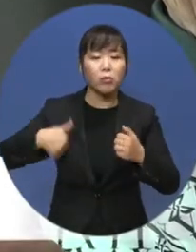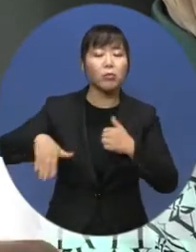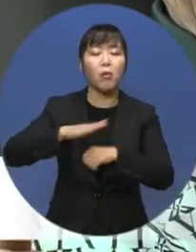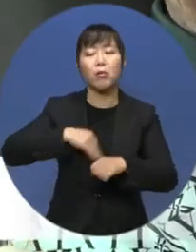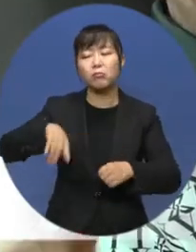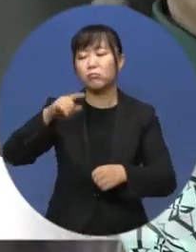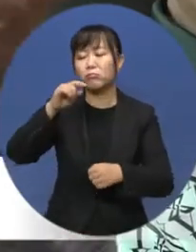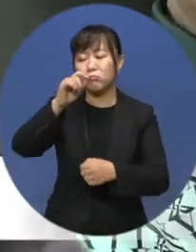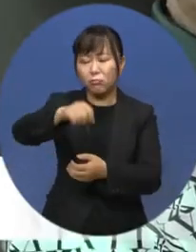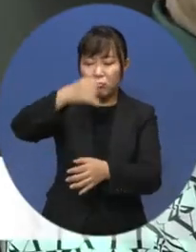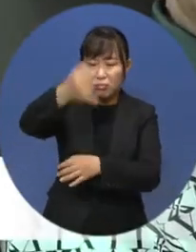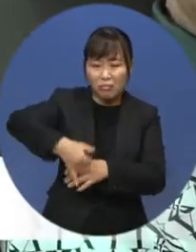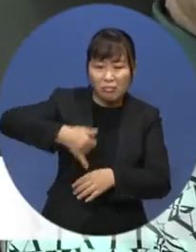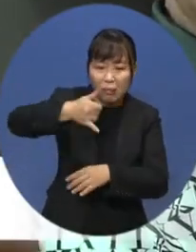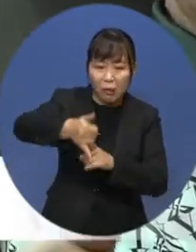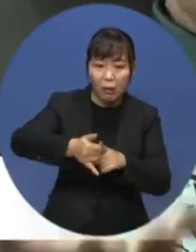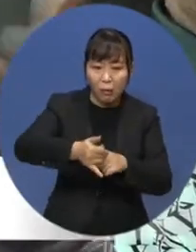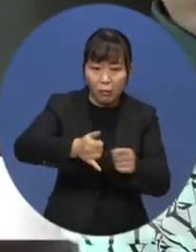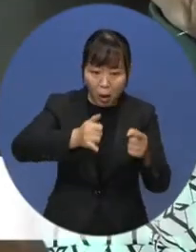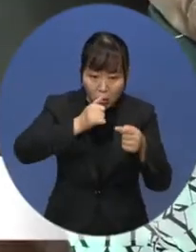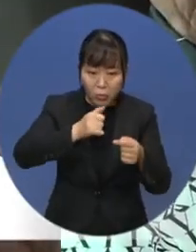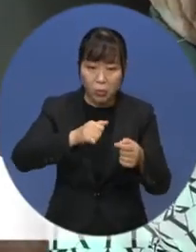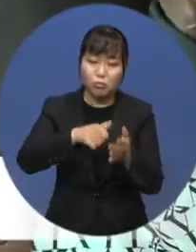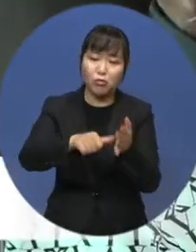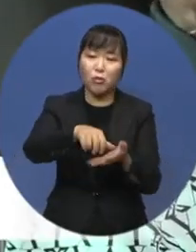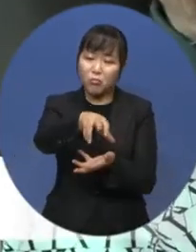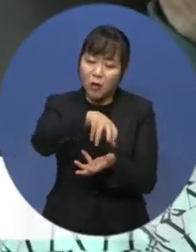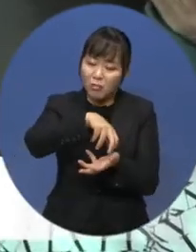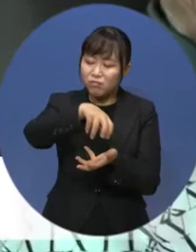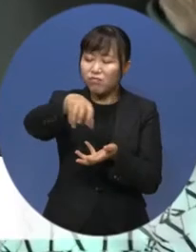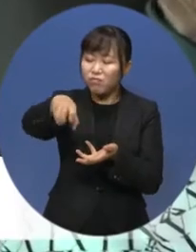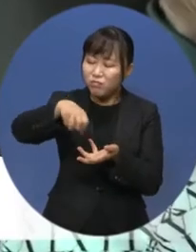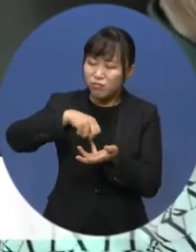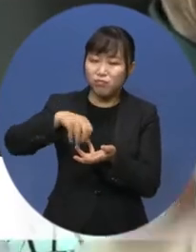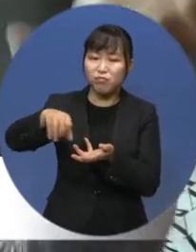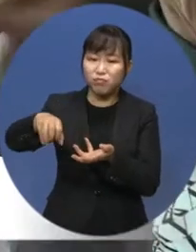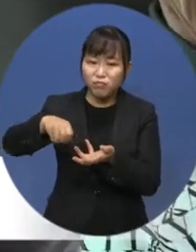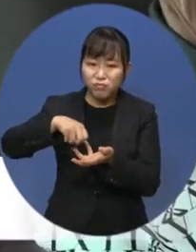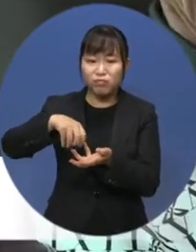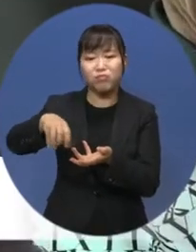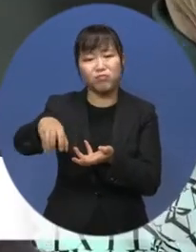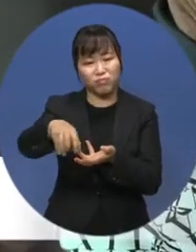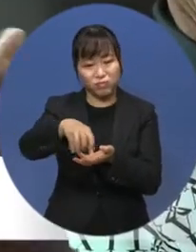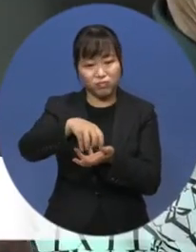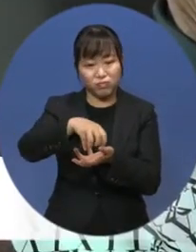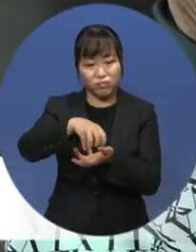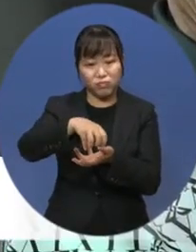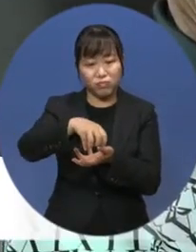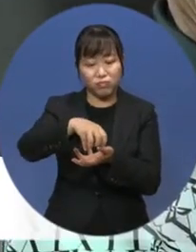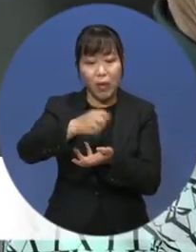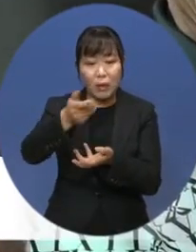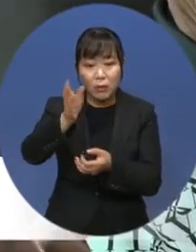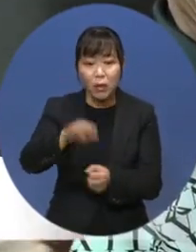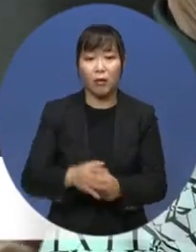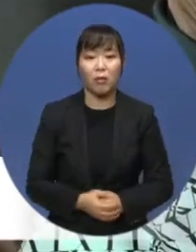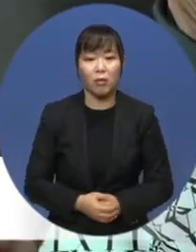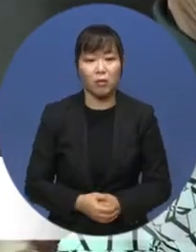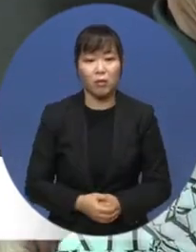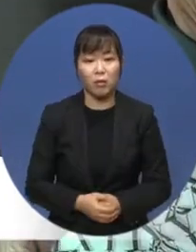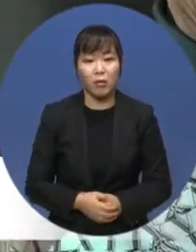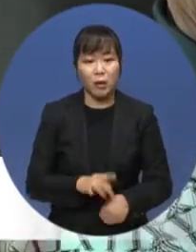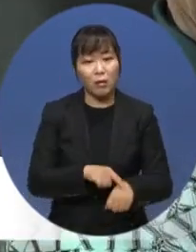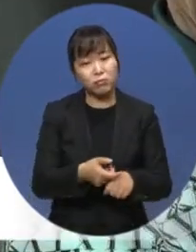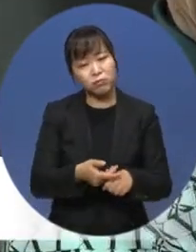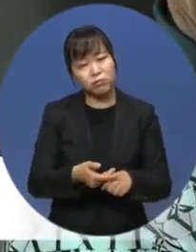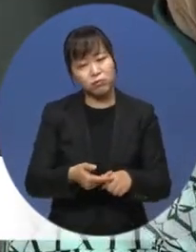꽃갱이로 파가지고 나오는 거를 수집하고 유물만 채취한 거지. 유물만 수집하고 채취했는데